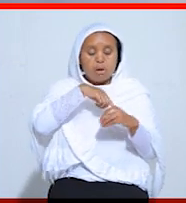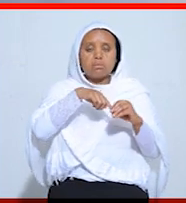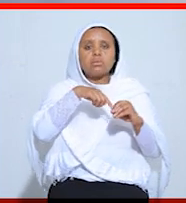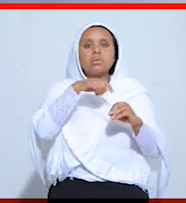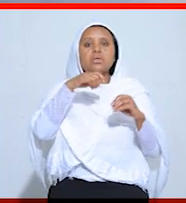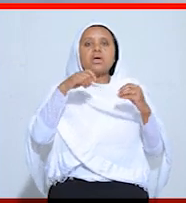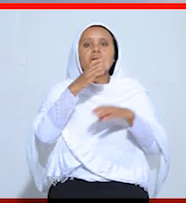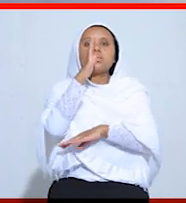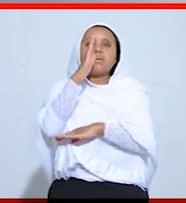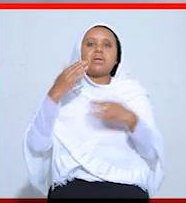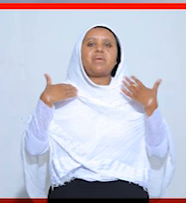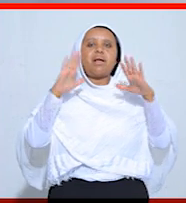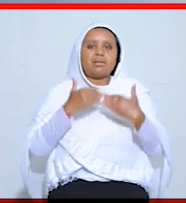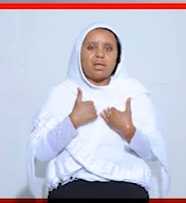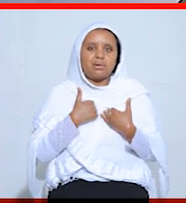ይሰፍራል። እንግዲህ